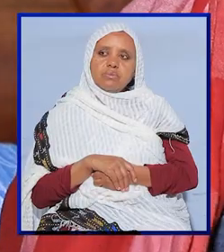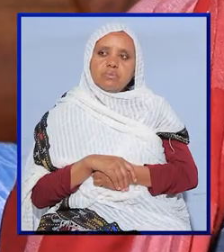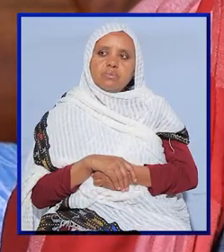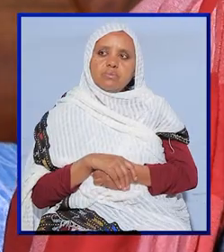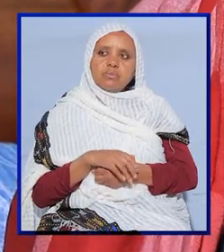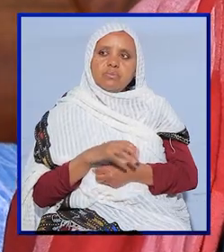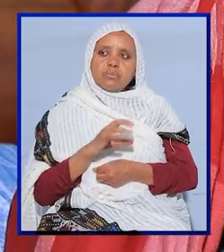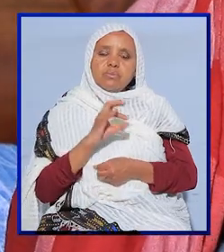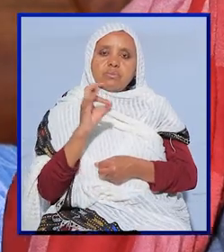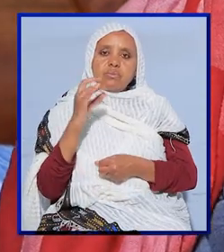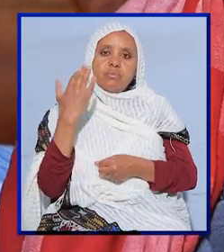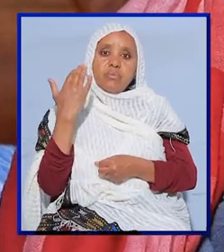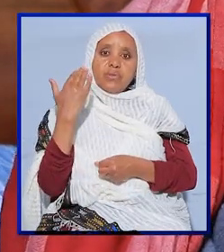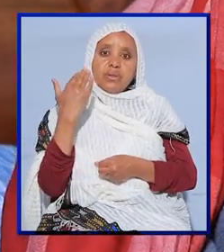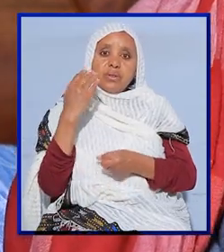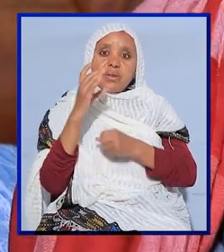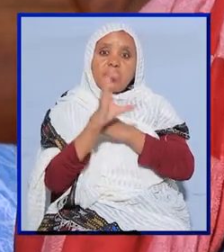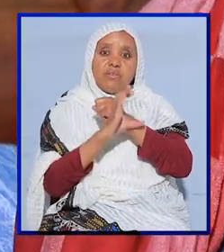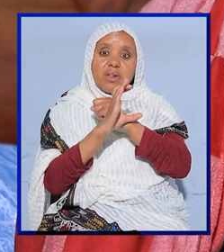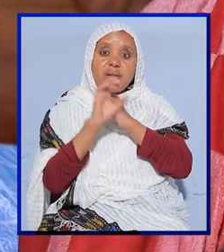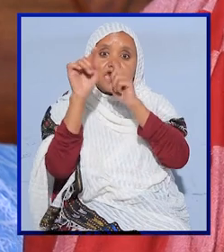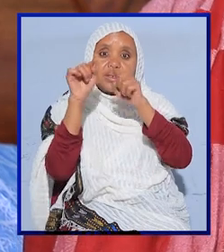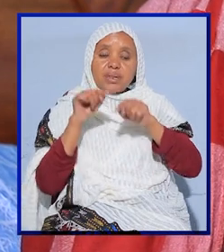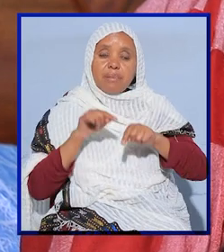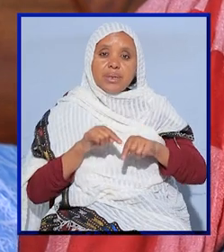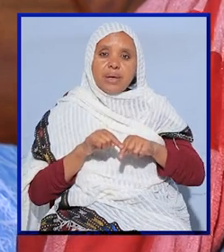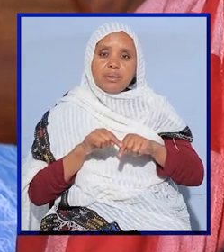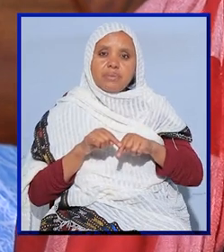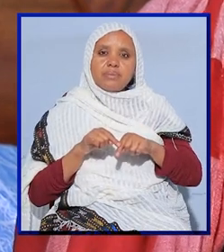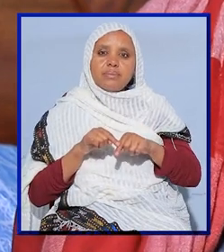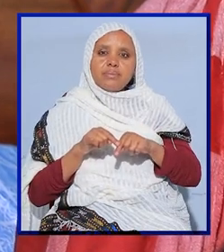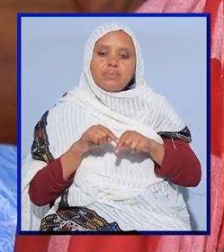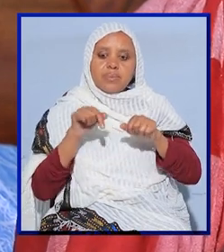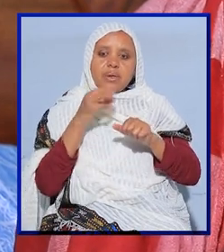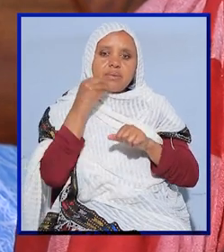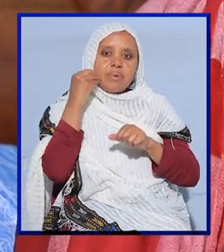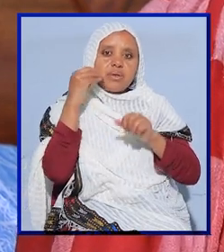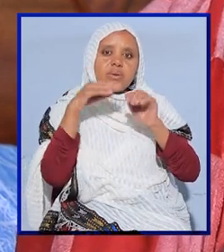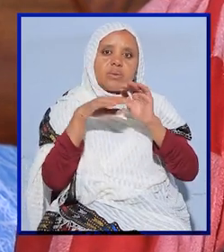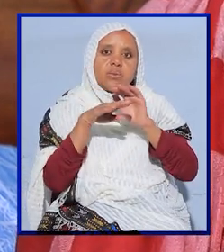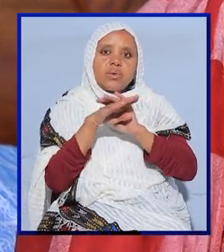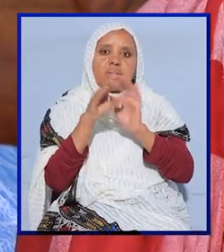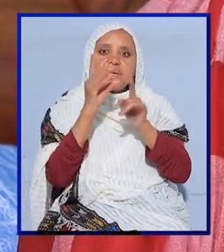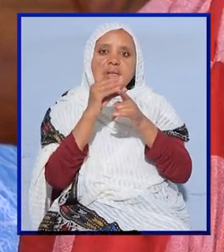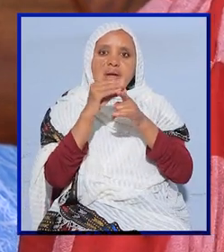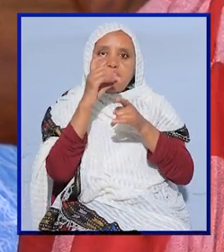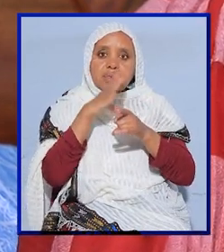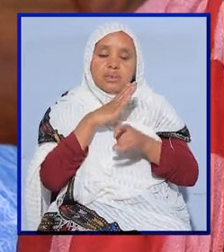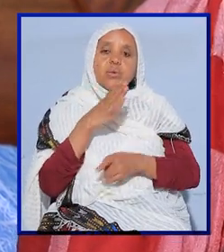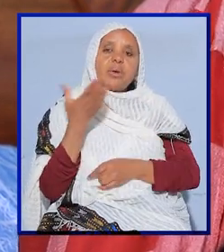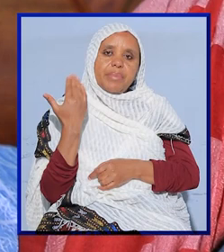ሰባት መቶ በፊት እሷ ከክፍለ ሀገር ስታመጣኝ እዚህ ቤት ውስጥ የተከራይ ሰው